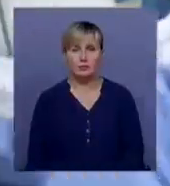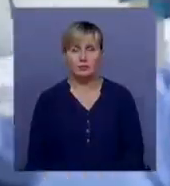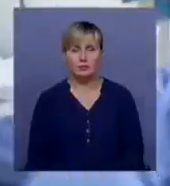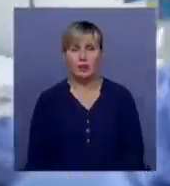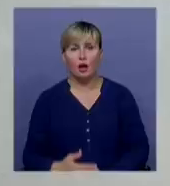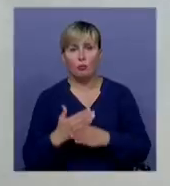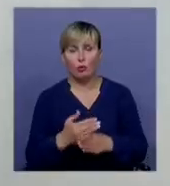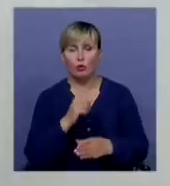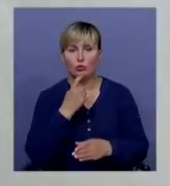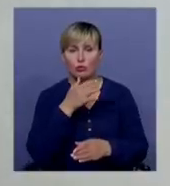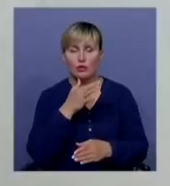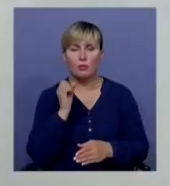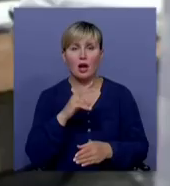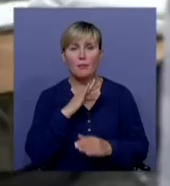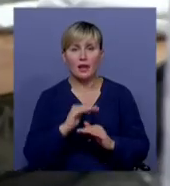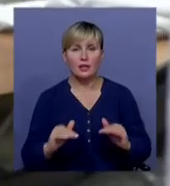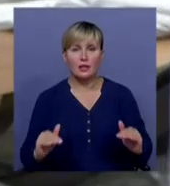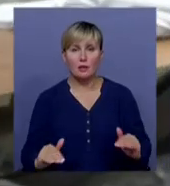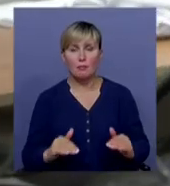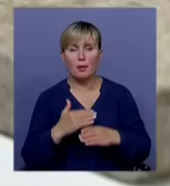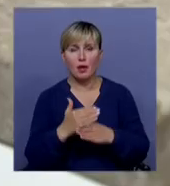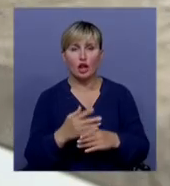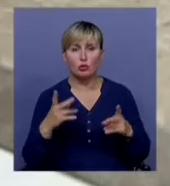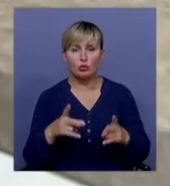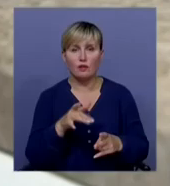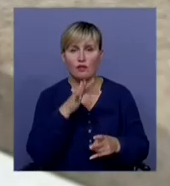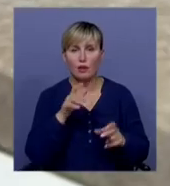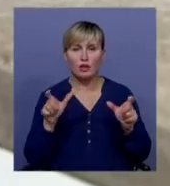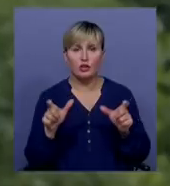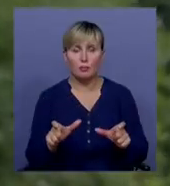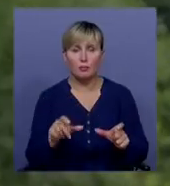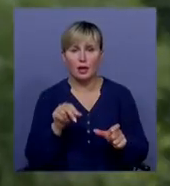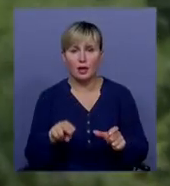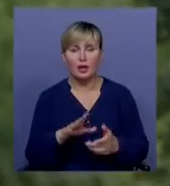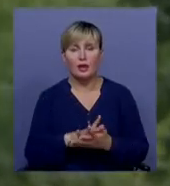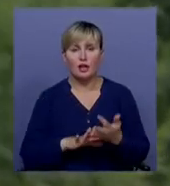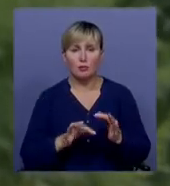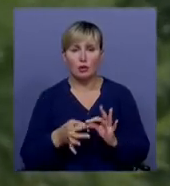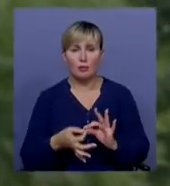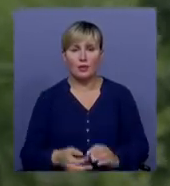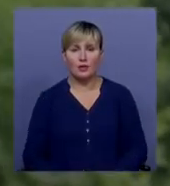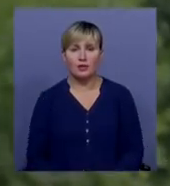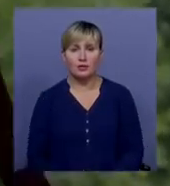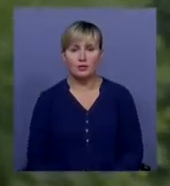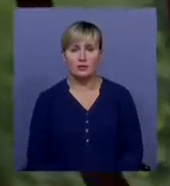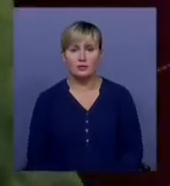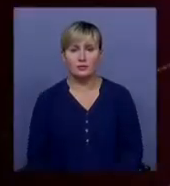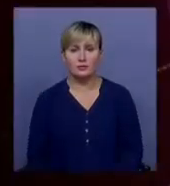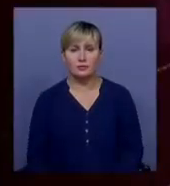Помощь в трудную минуту. Как многодетные мамы помогали нуждающимся во время ЧП. Расскажу вам я, Рамина Мирзалимова.